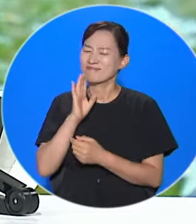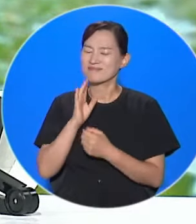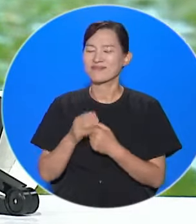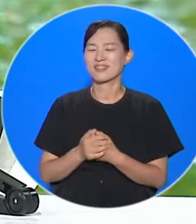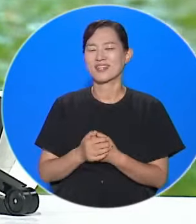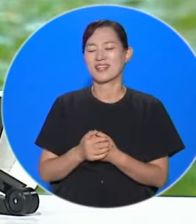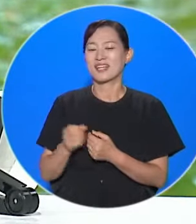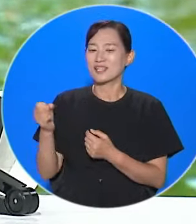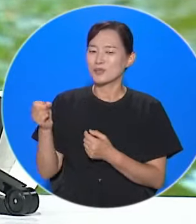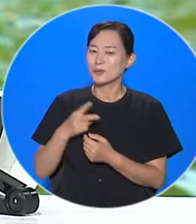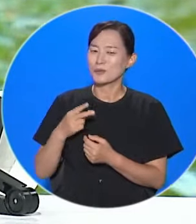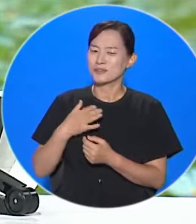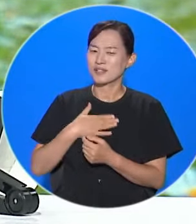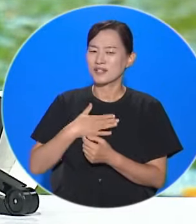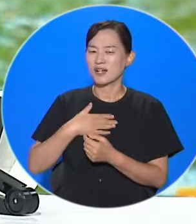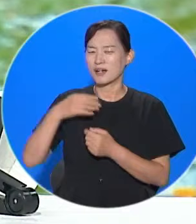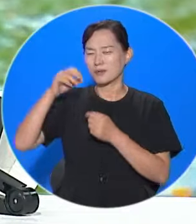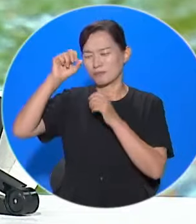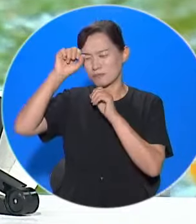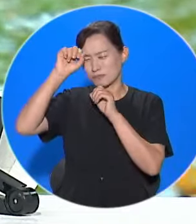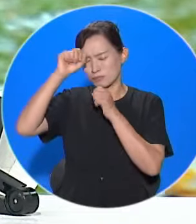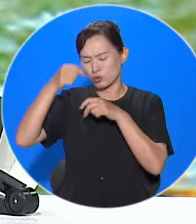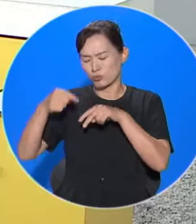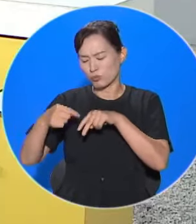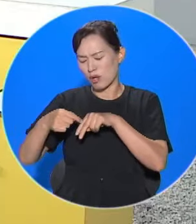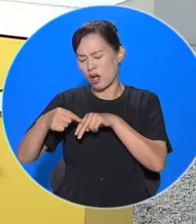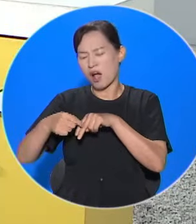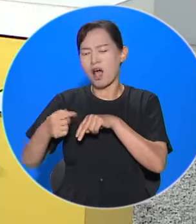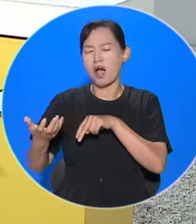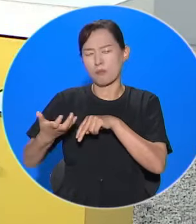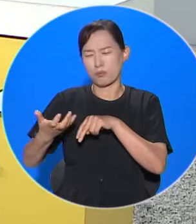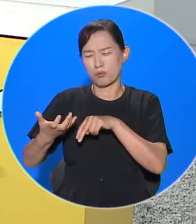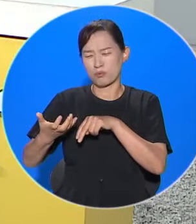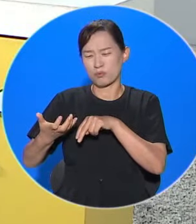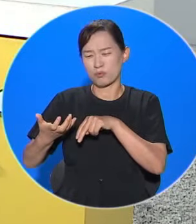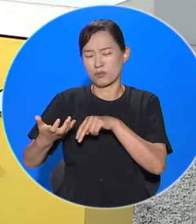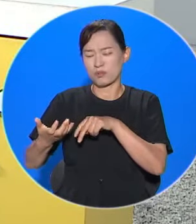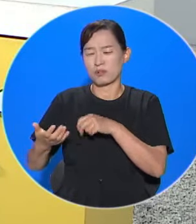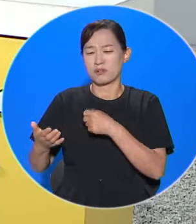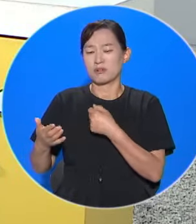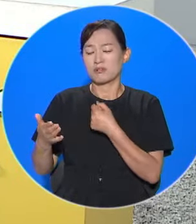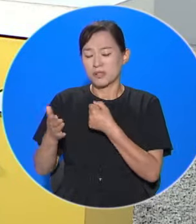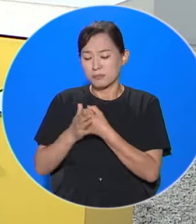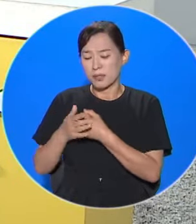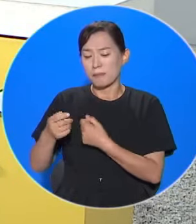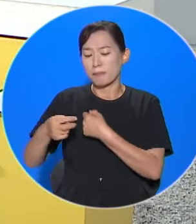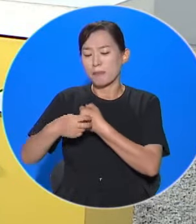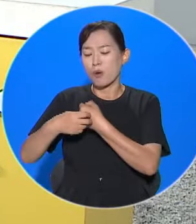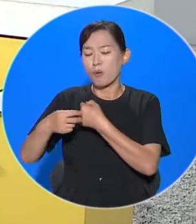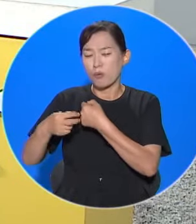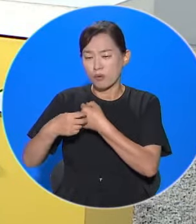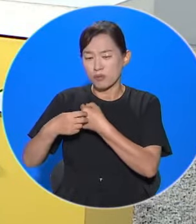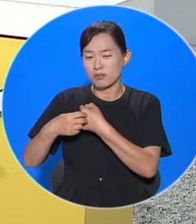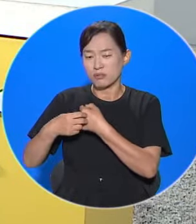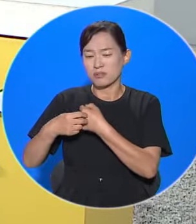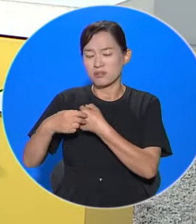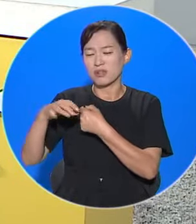저기 무릎이 좀 아픈데요. 저 병원에서 인공 수술을 해야 되는데 네. 물질이 없어가지고